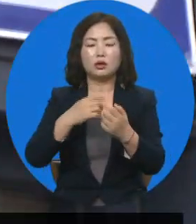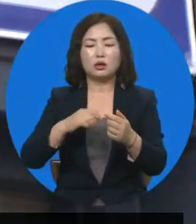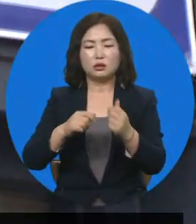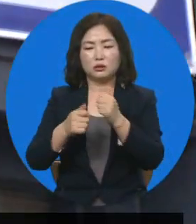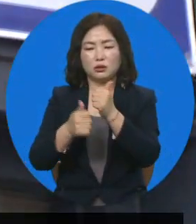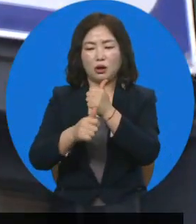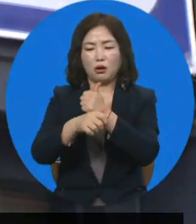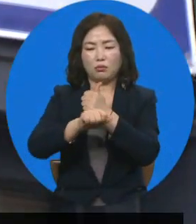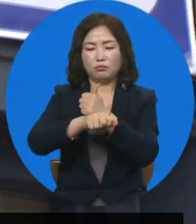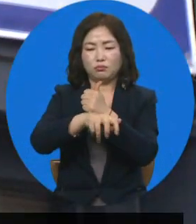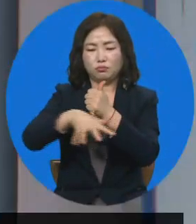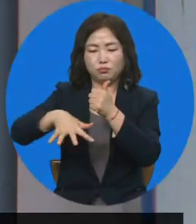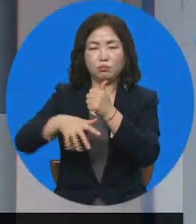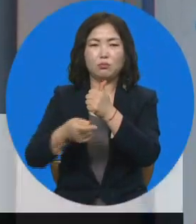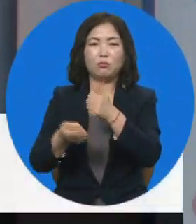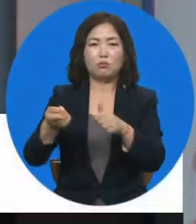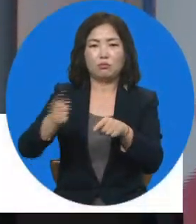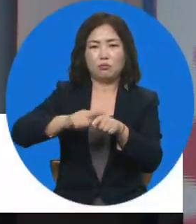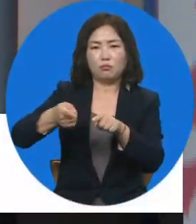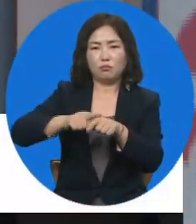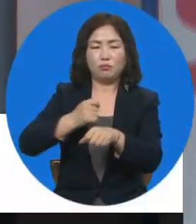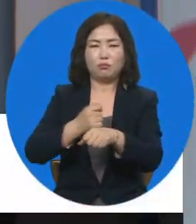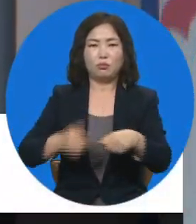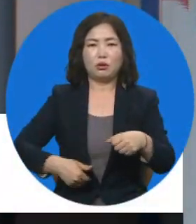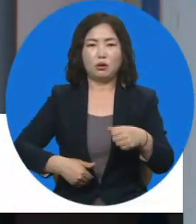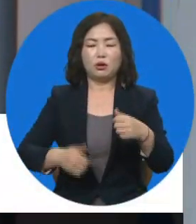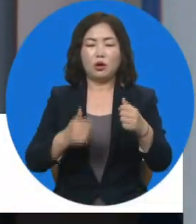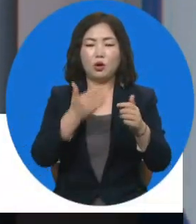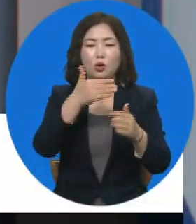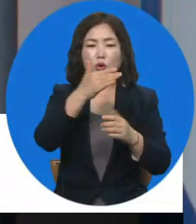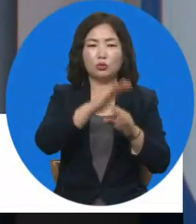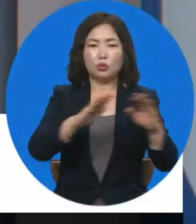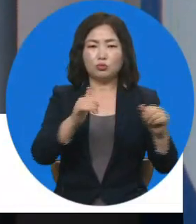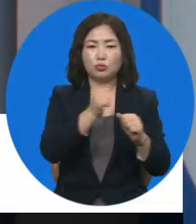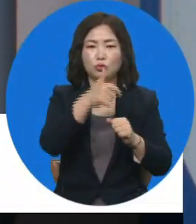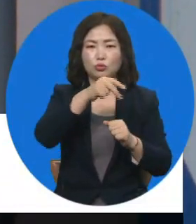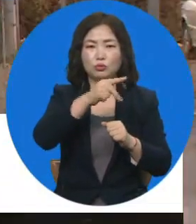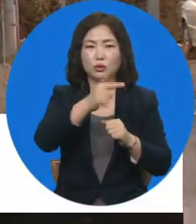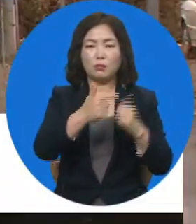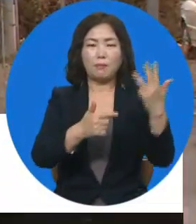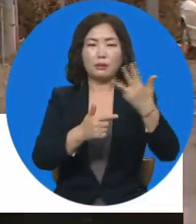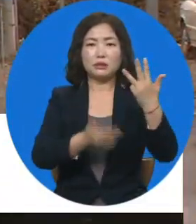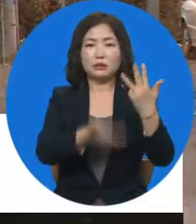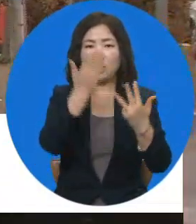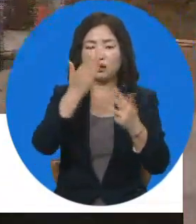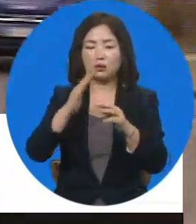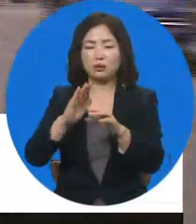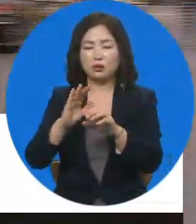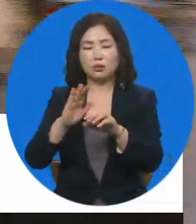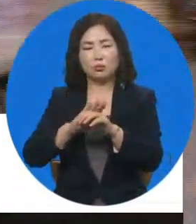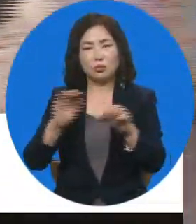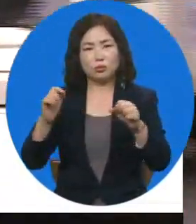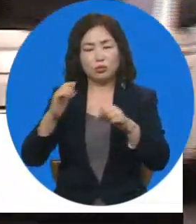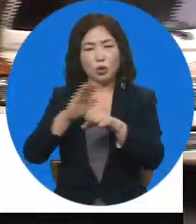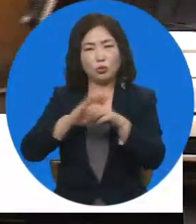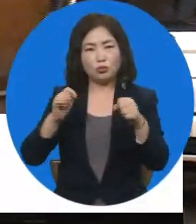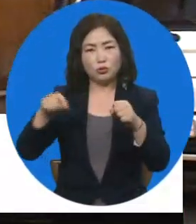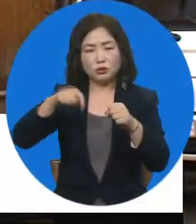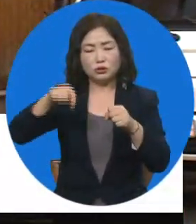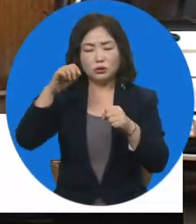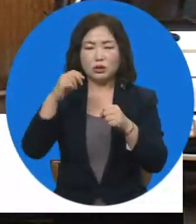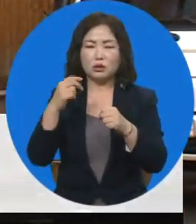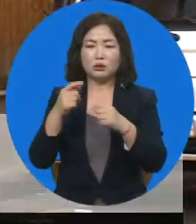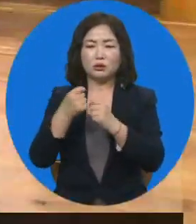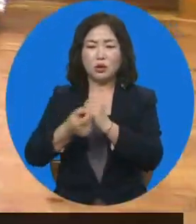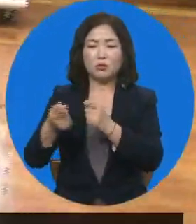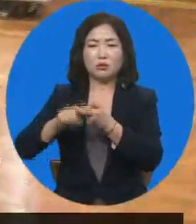군사는 전체 사업장의 절반 정도인 8000여 곳 이상인데 반해 경북은 가맹점 2000 곳을 없는 곳이 포항